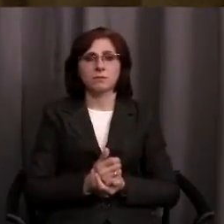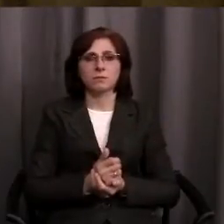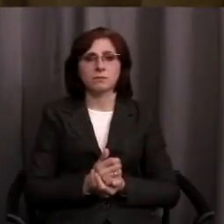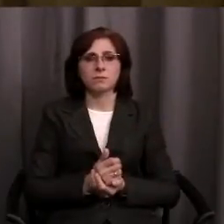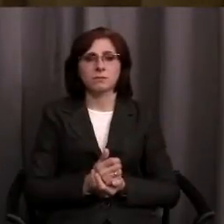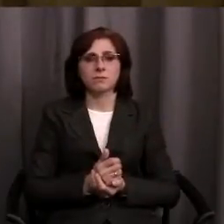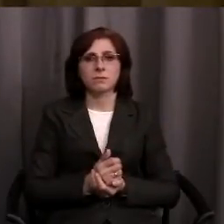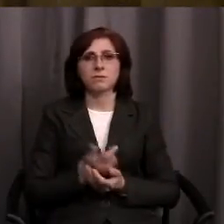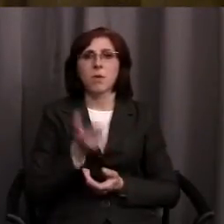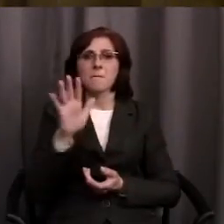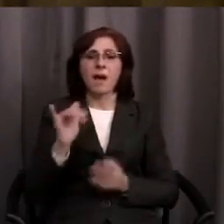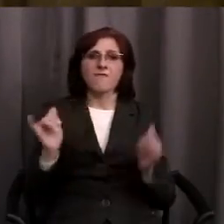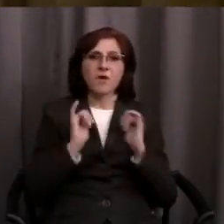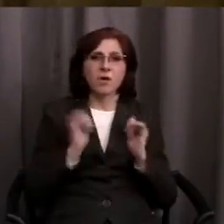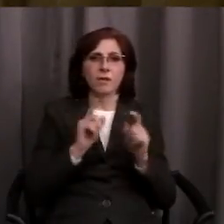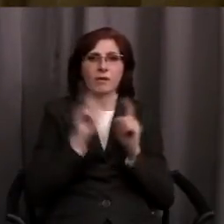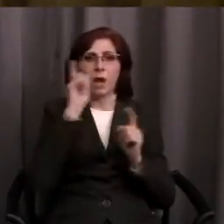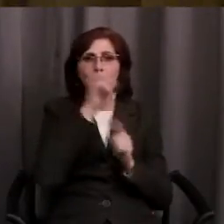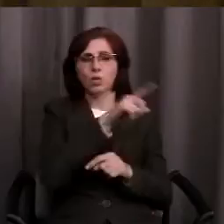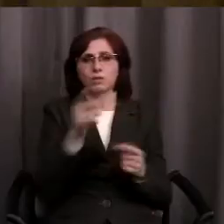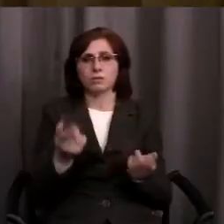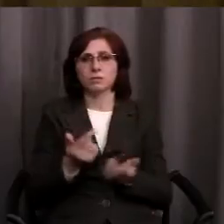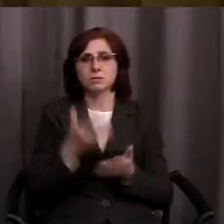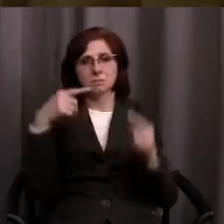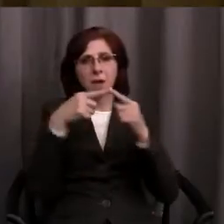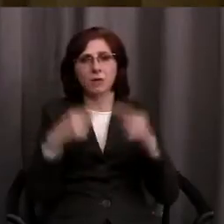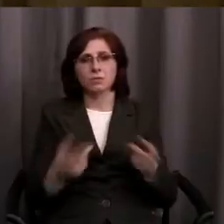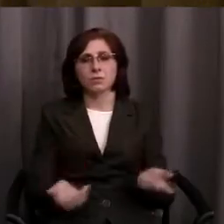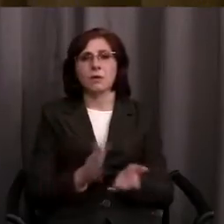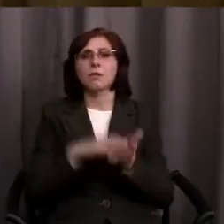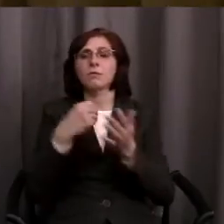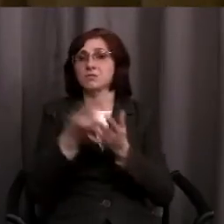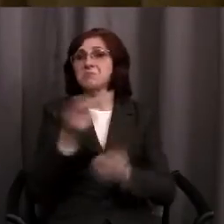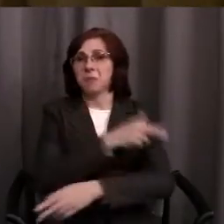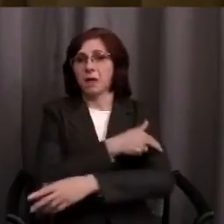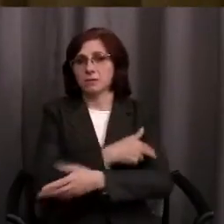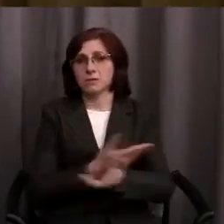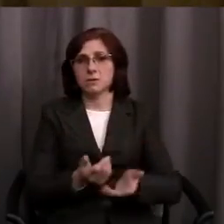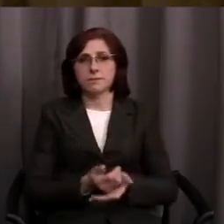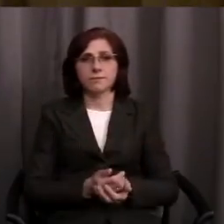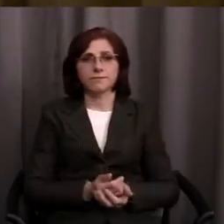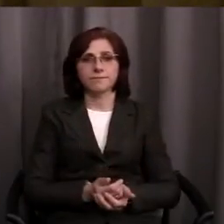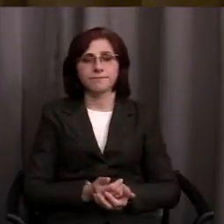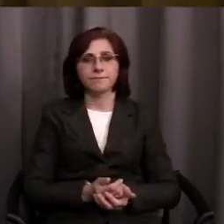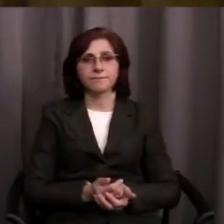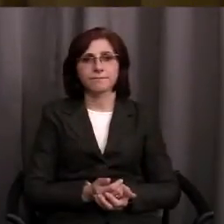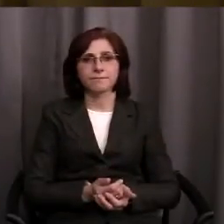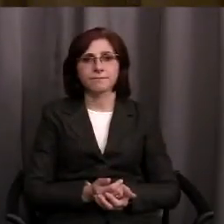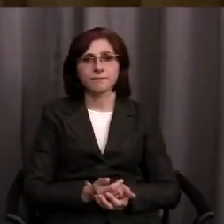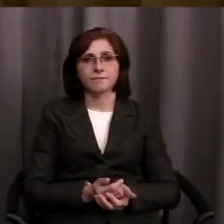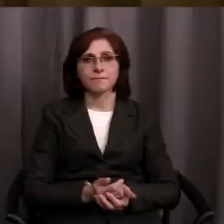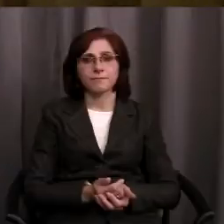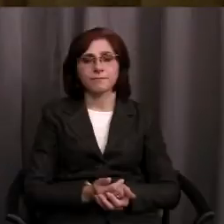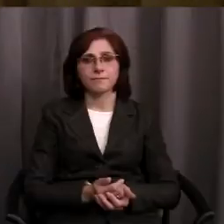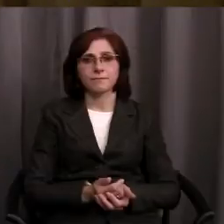do tych wygodniejszych dla wielu osób do stosowania na przykład plastrów. No i teraz